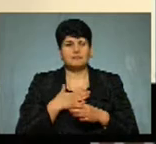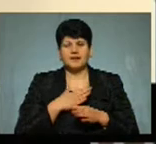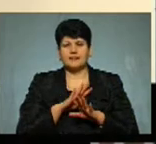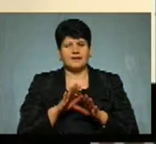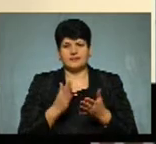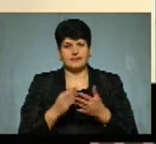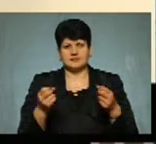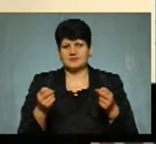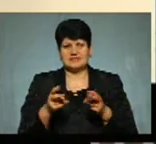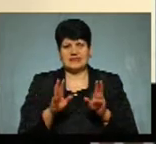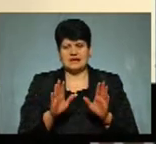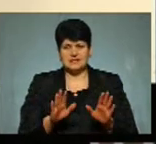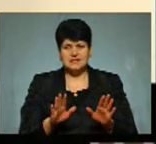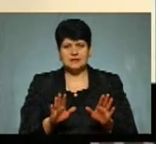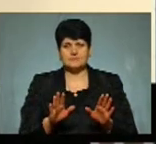по...